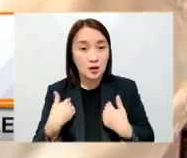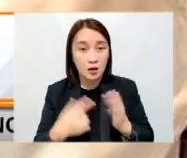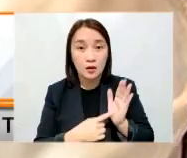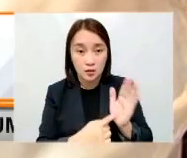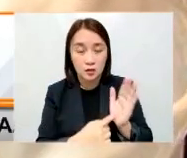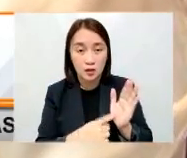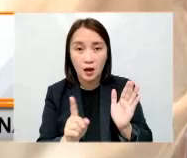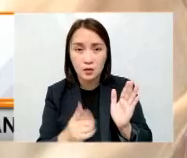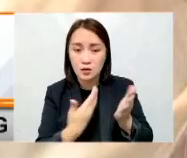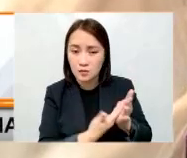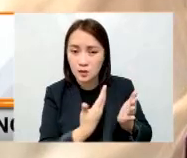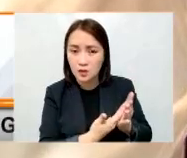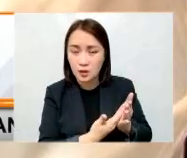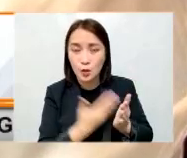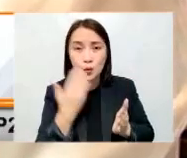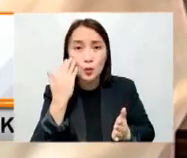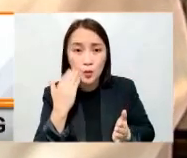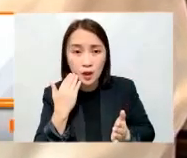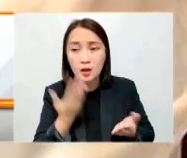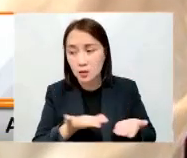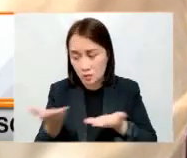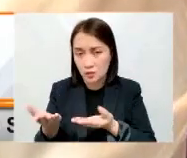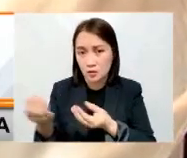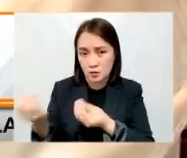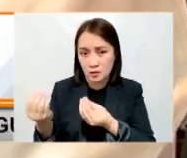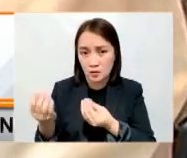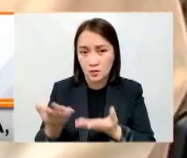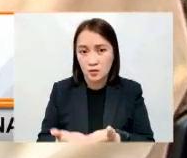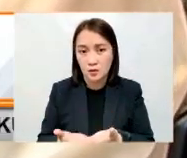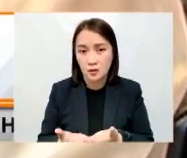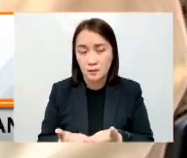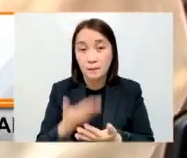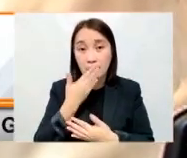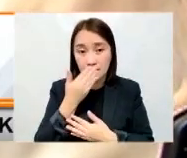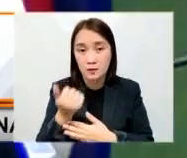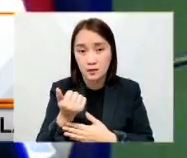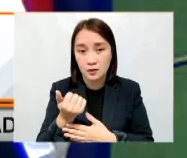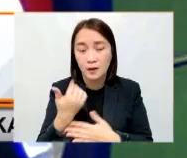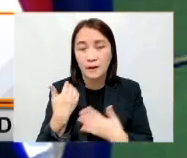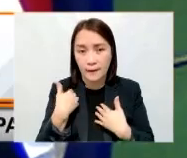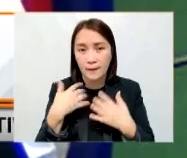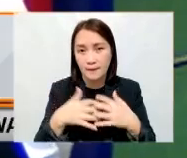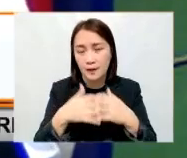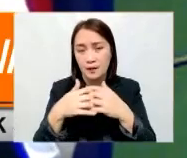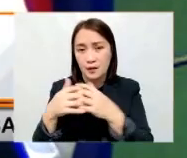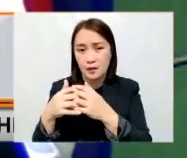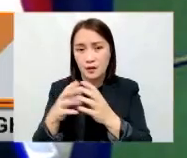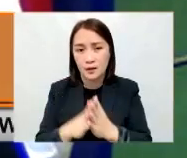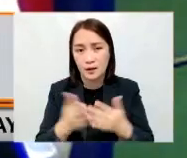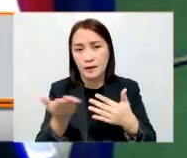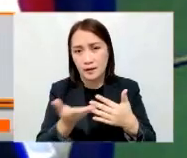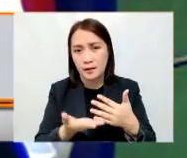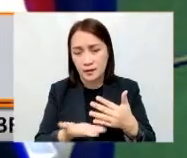ebidensya na kulang para mapaigi ang kaso at makabuild tayo ng solid case. This is a chance for us to turn